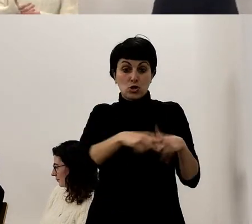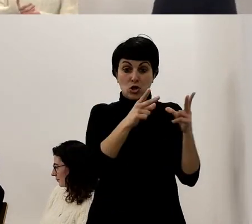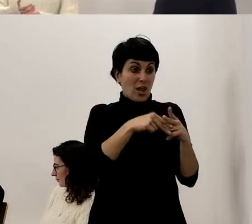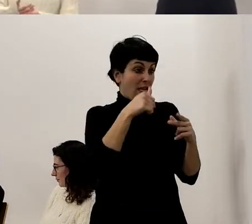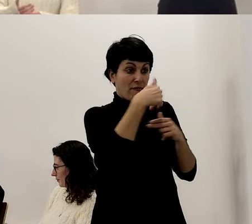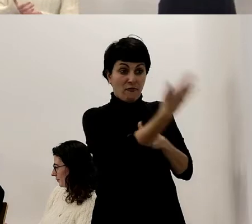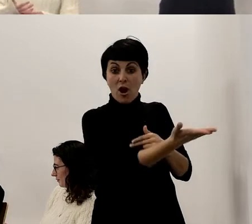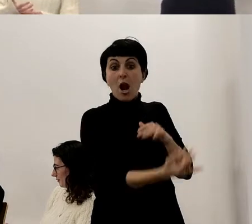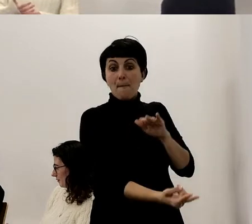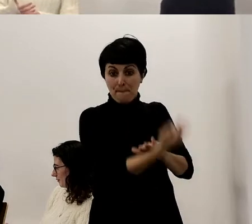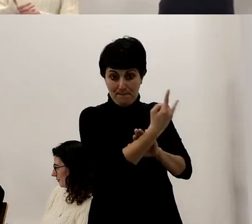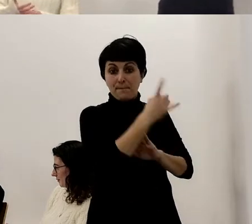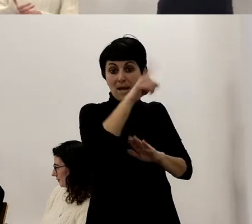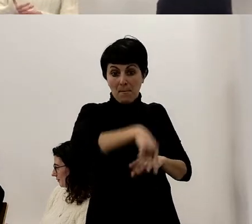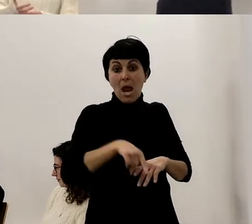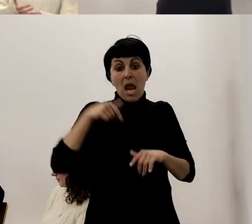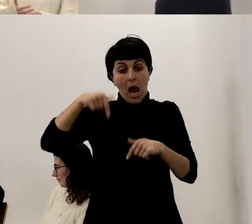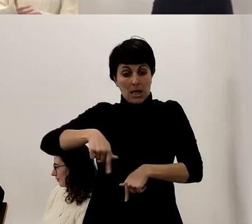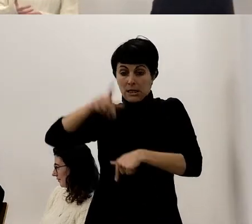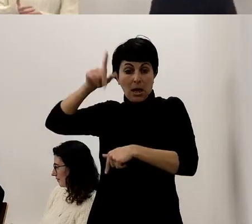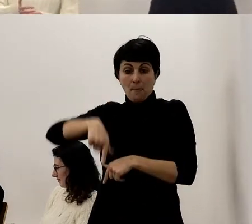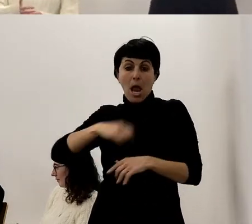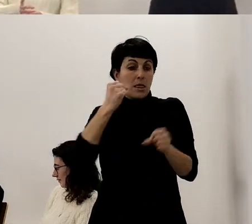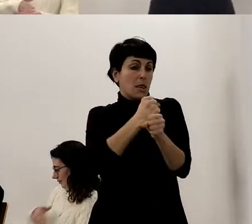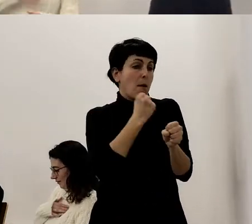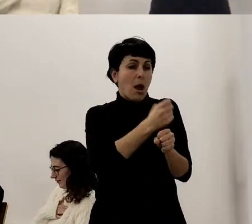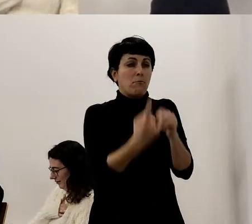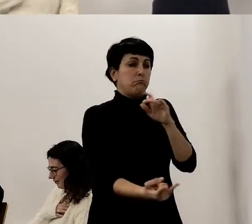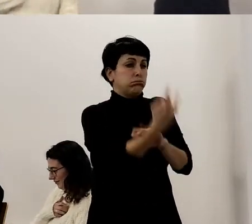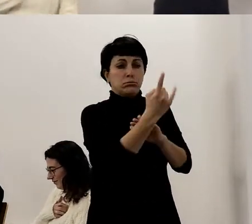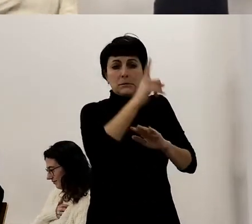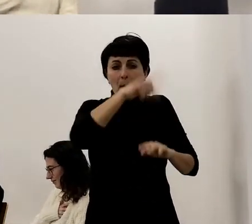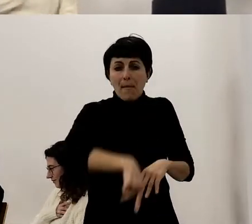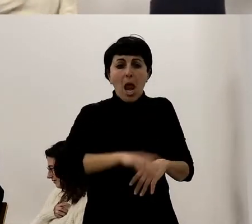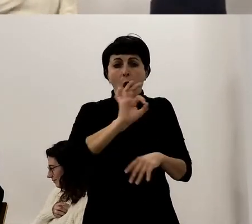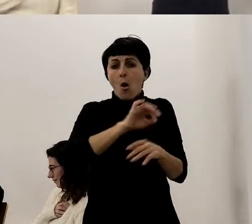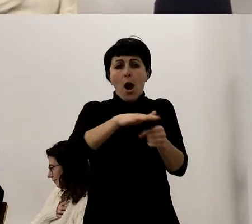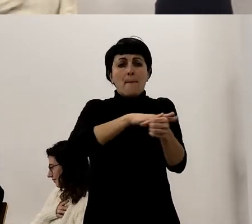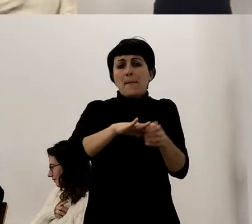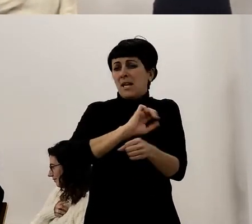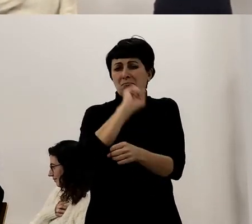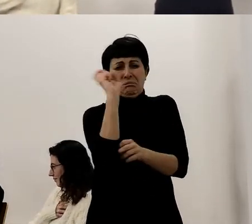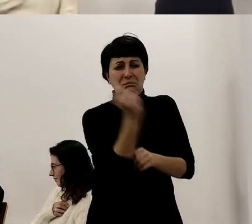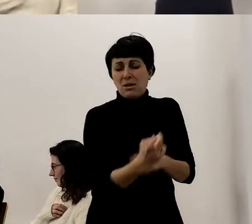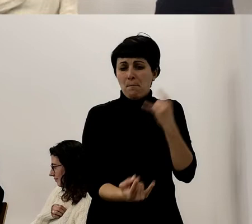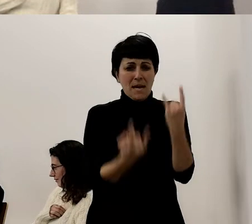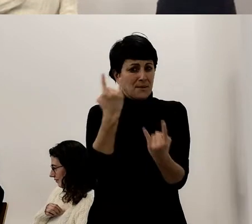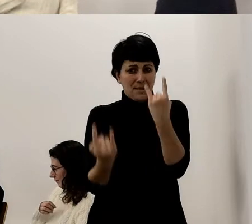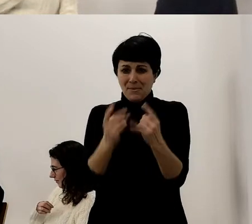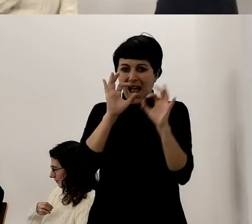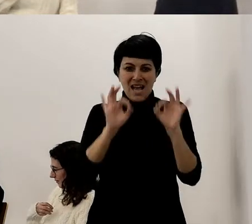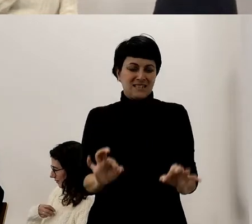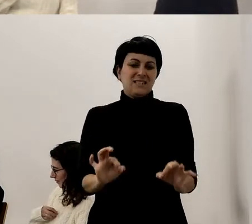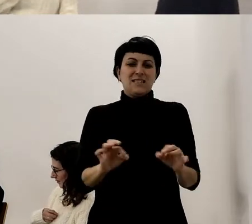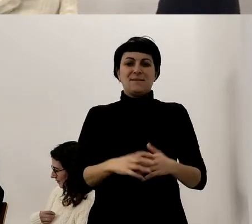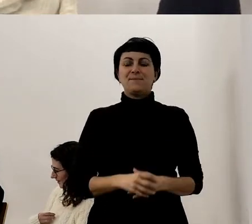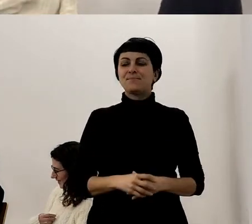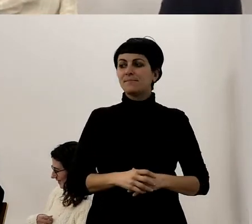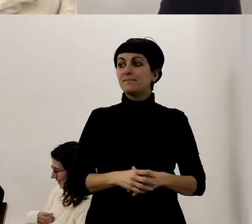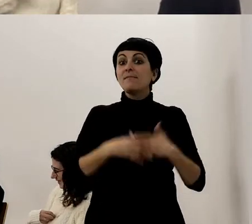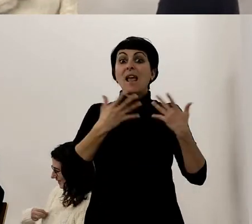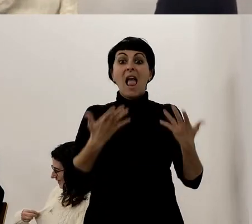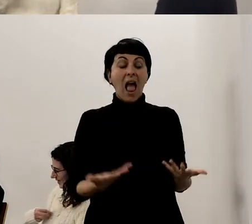passa a la feina, vull dir, pot passar a molts altres llocs. Ara que has dit el tema d'una altra